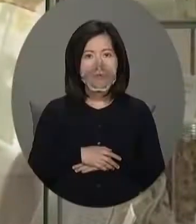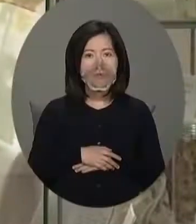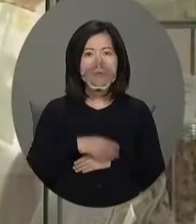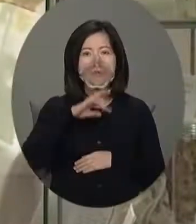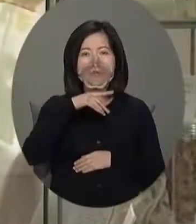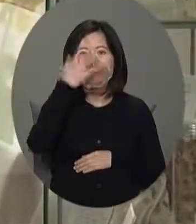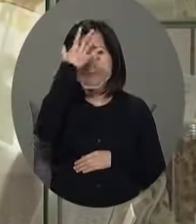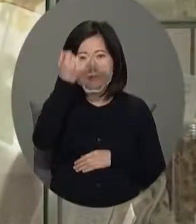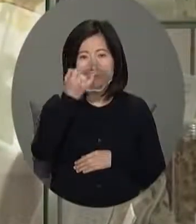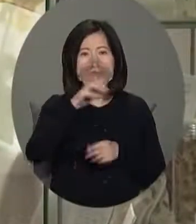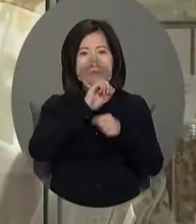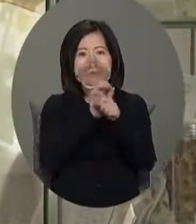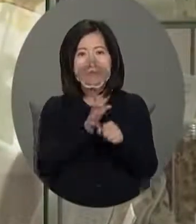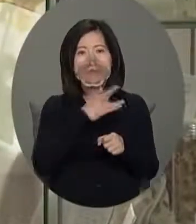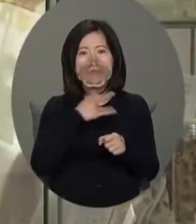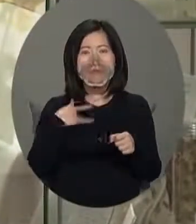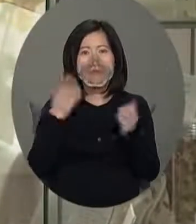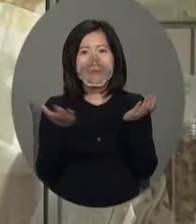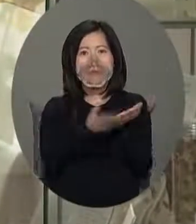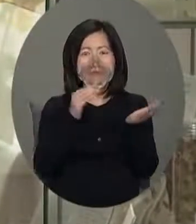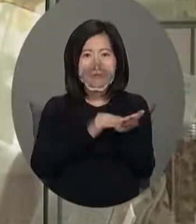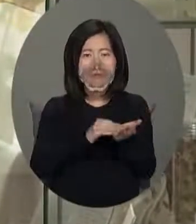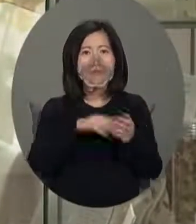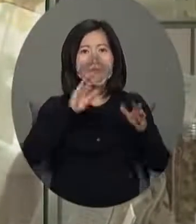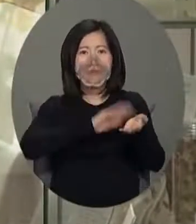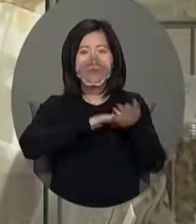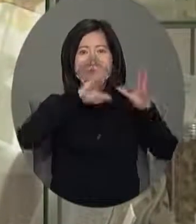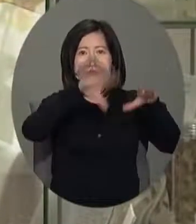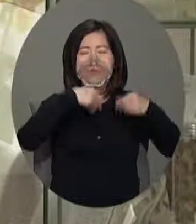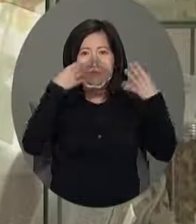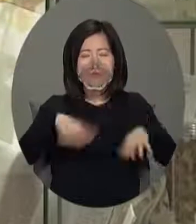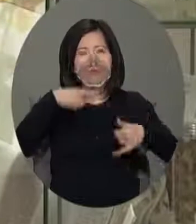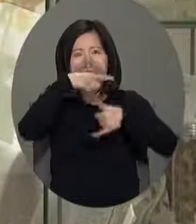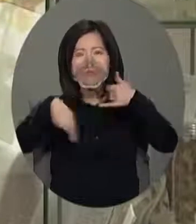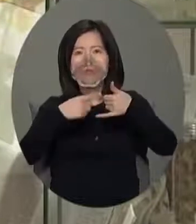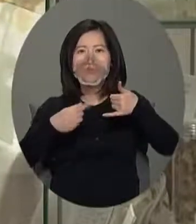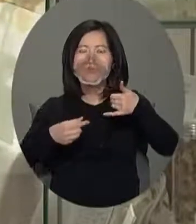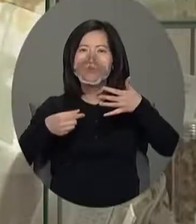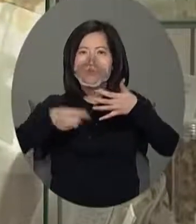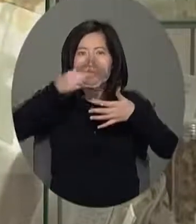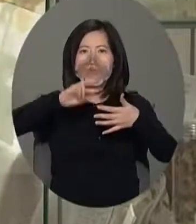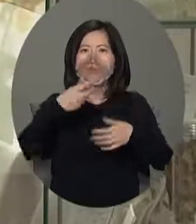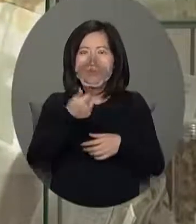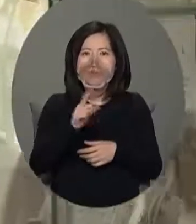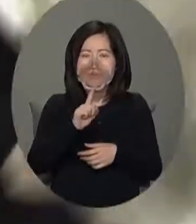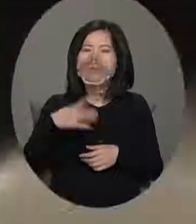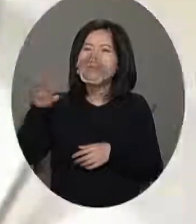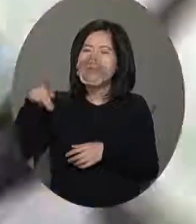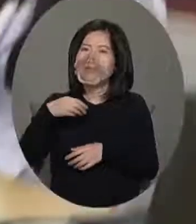如果真的咁唔好彩患上新冠肺炎，康复之后又应该点样调理身体呢？等我哋一起问一下钟